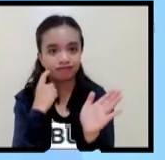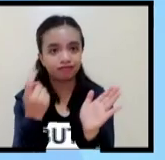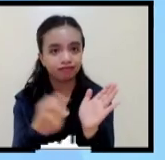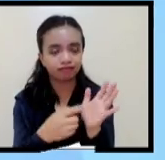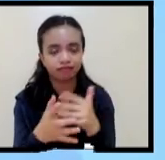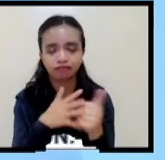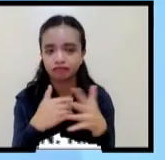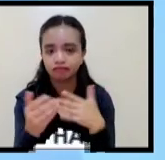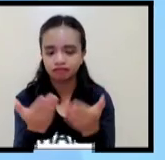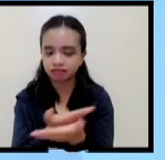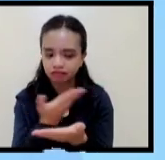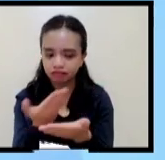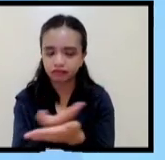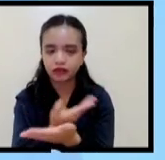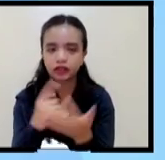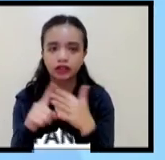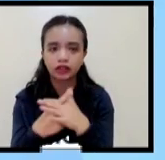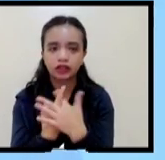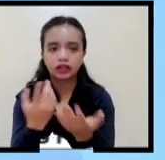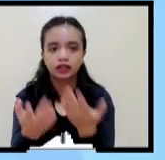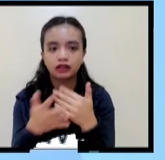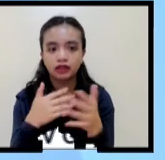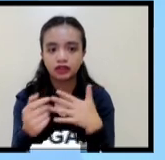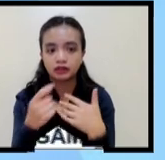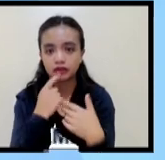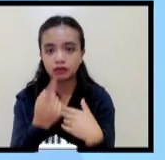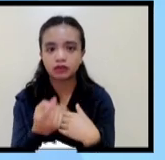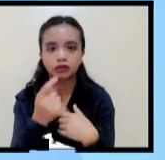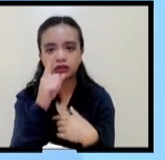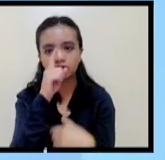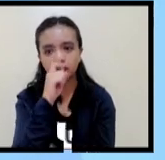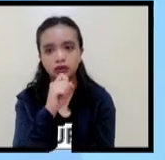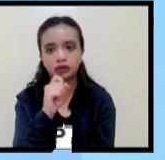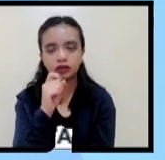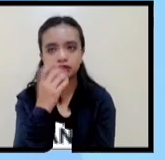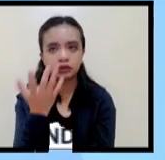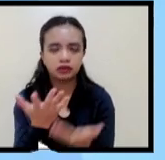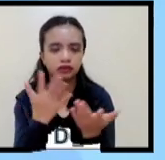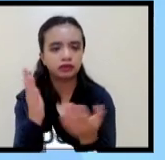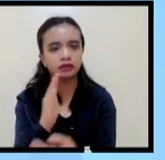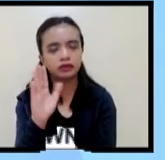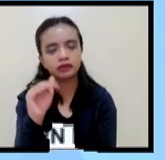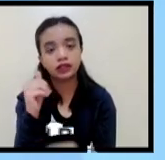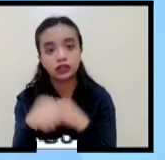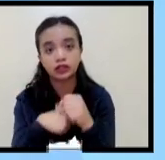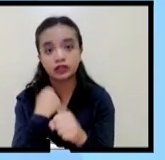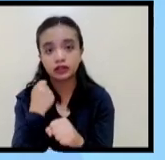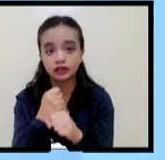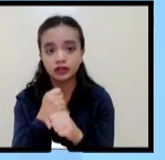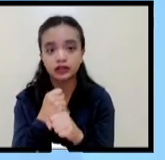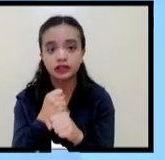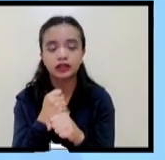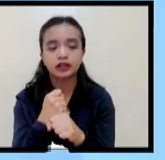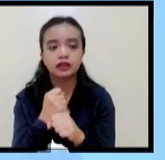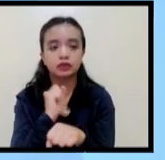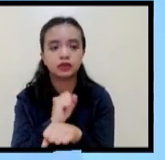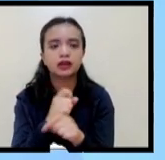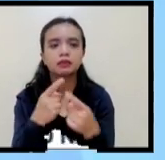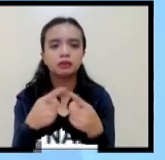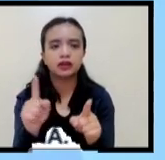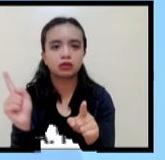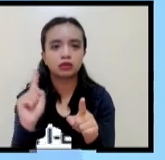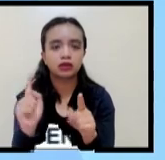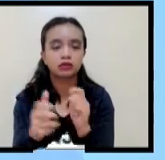nag-umpisa ka pa lang and sabihin mo pa na 15 years of work experience ka na, kasi ang pinaka-ano naman doon is yung skill mo talaga and yung